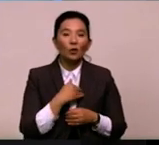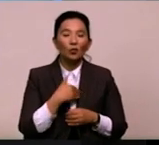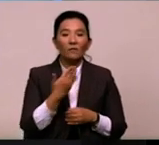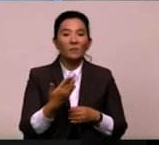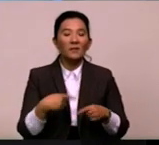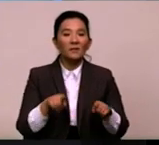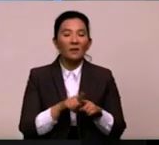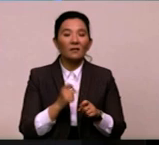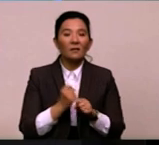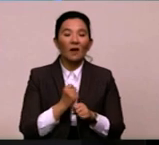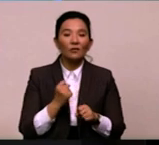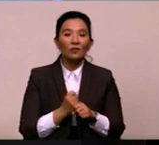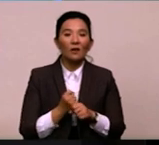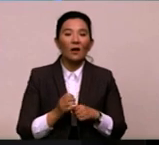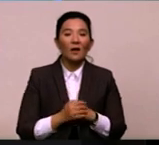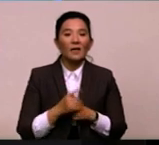сделать также